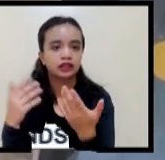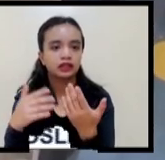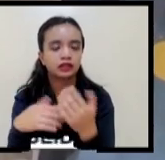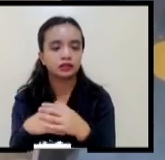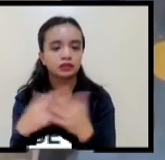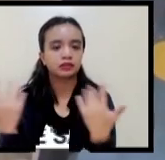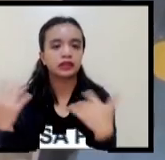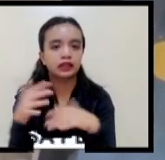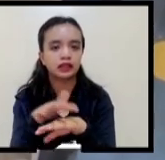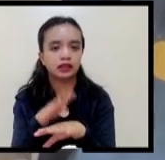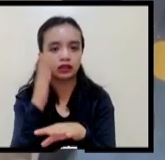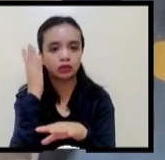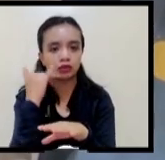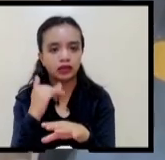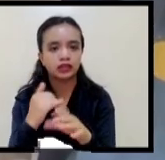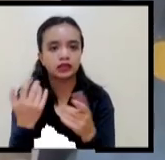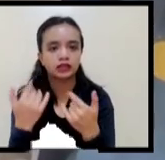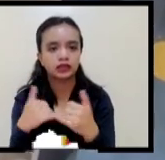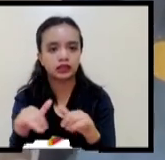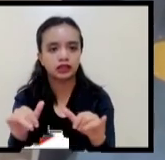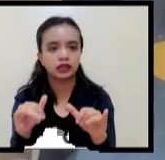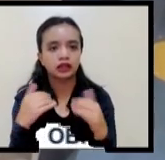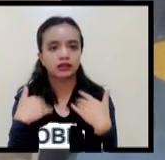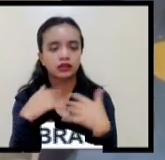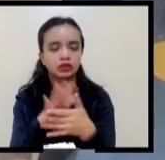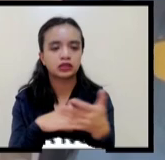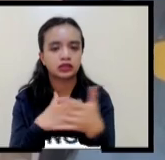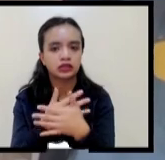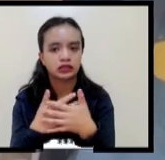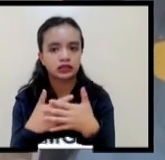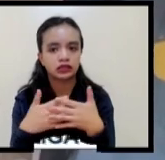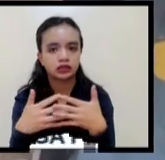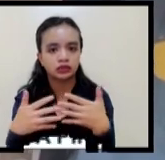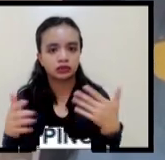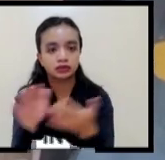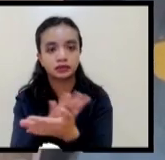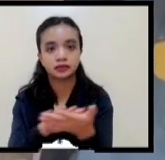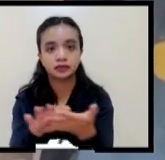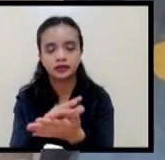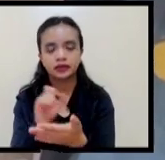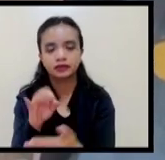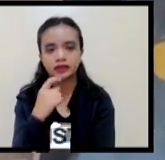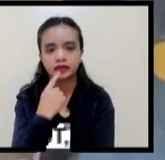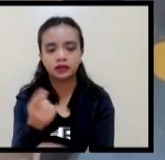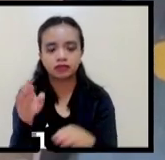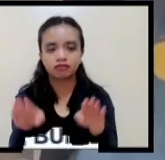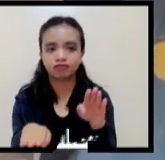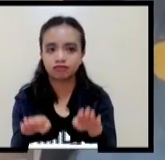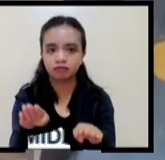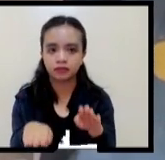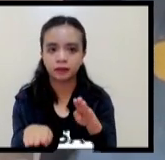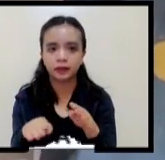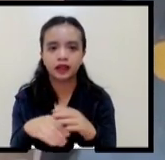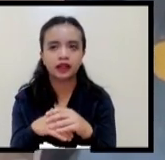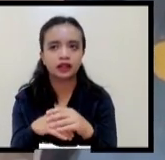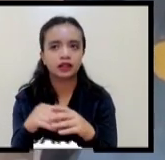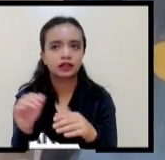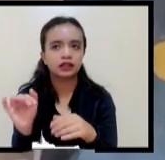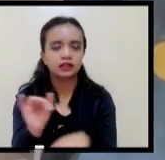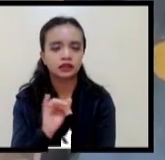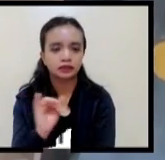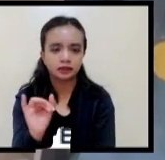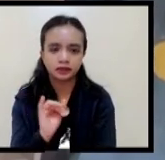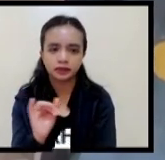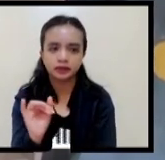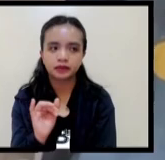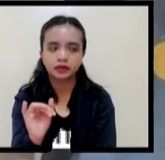because mag-overlap at mag-overlap yung schedule mo. So kapag sinabi kasi nating balance, parang it's quite, you